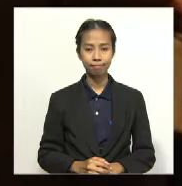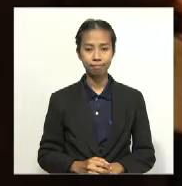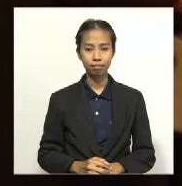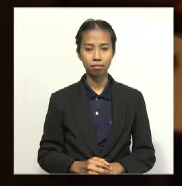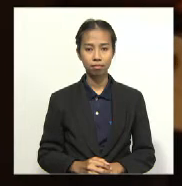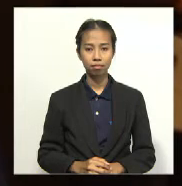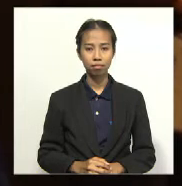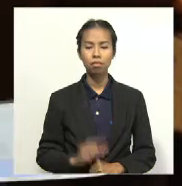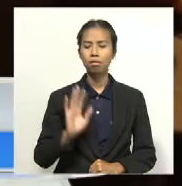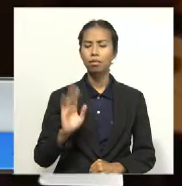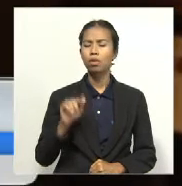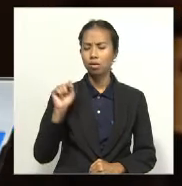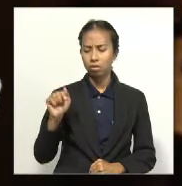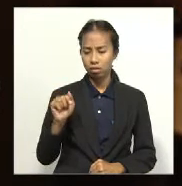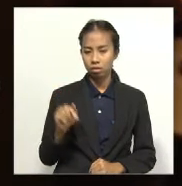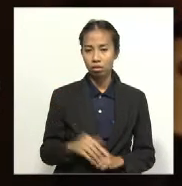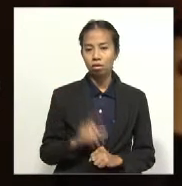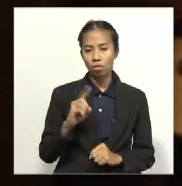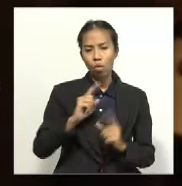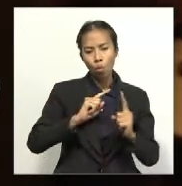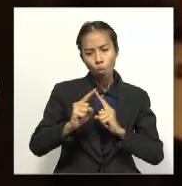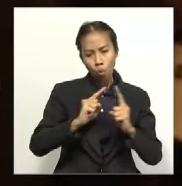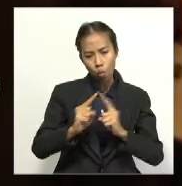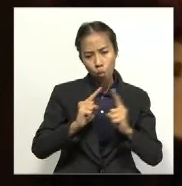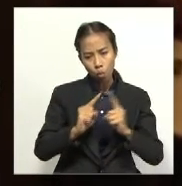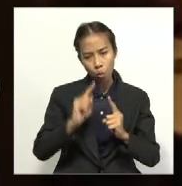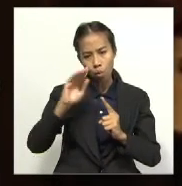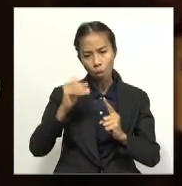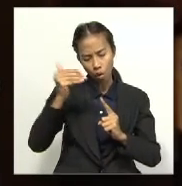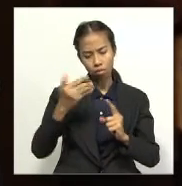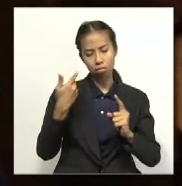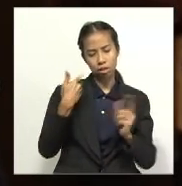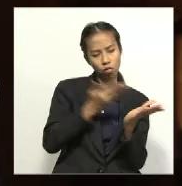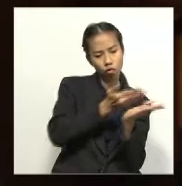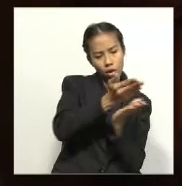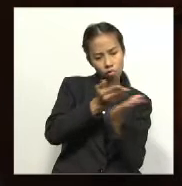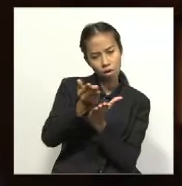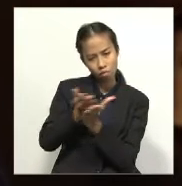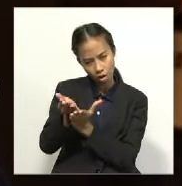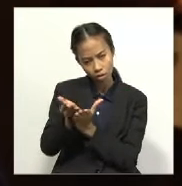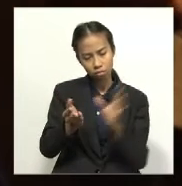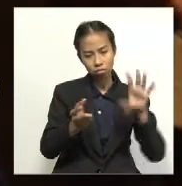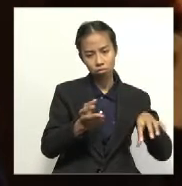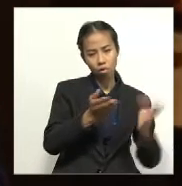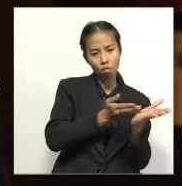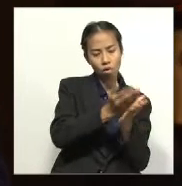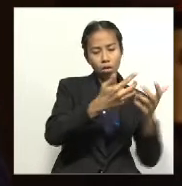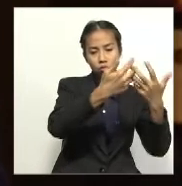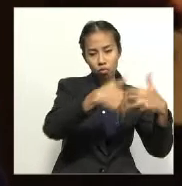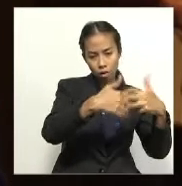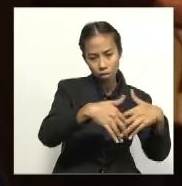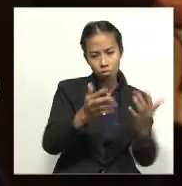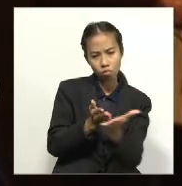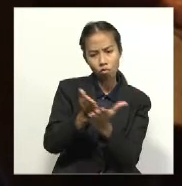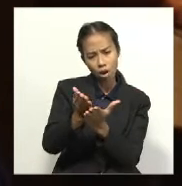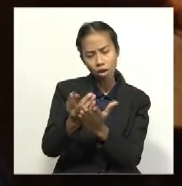เดี๋ยวต้องให้เขาคุยต้องคุยกันหลายๆฝ่ายนะเพราะทั้งอุตสาหกรรมทั้งศุลกรทั้งม